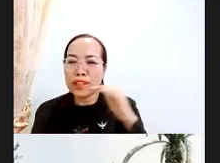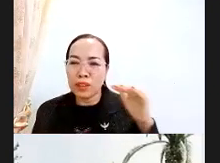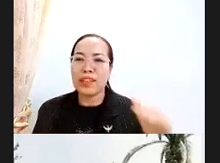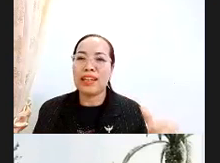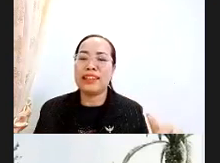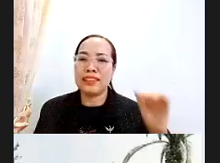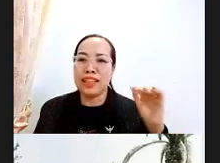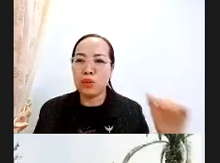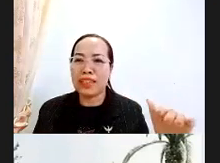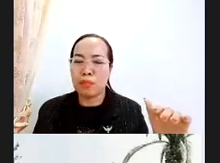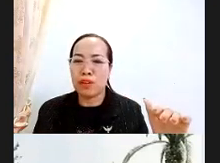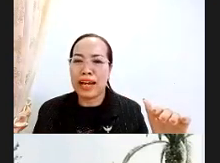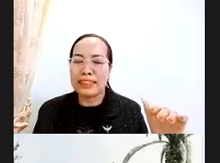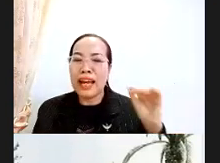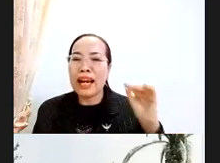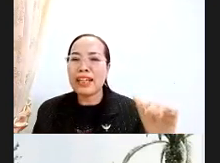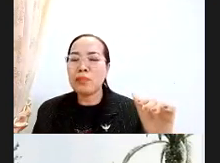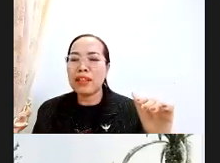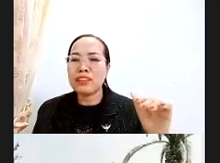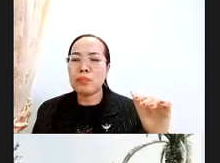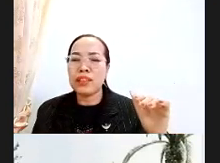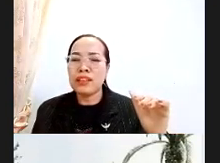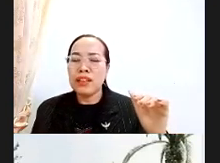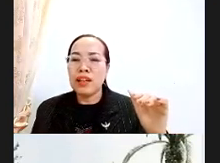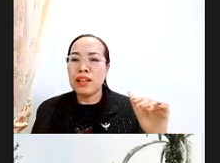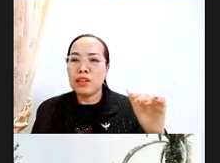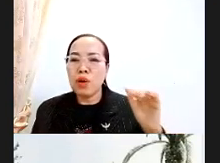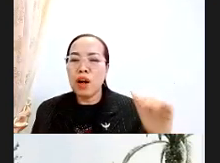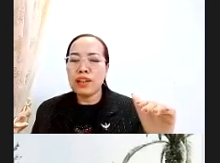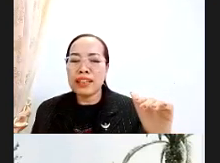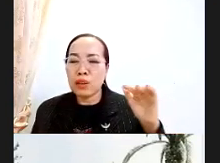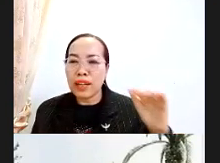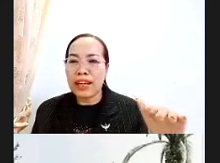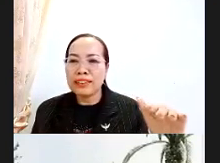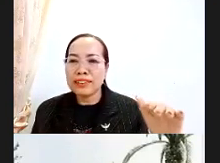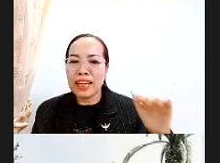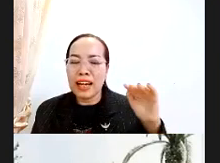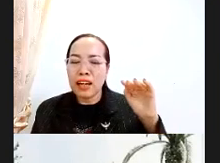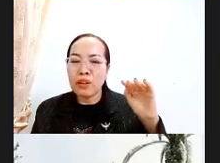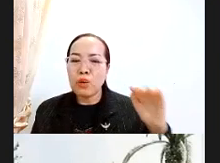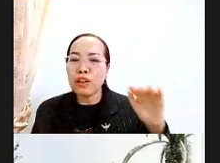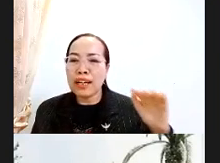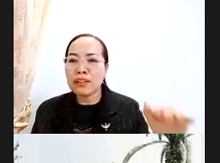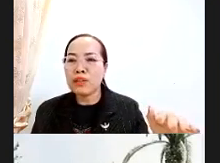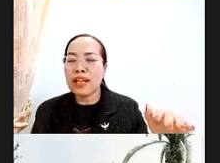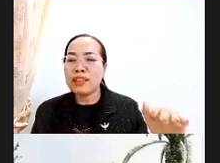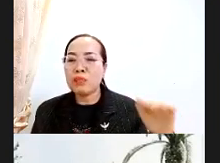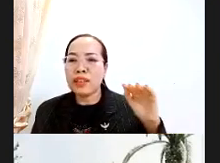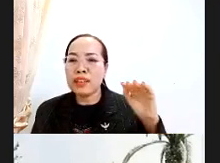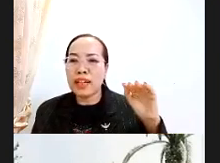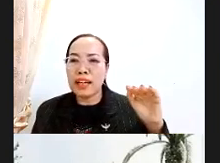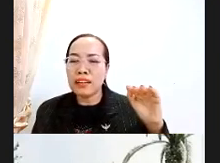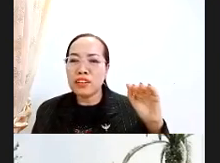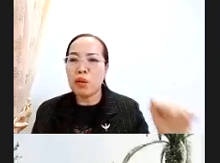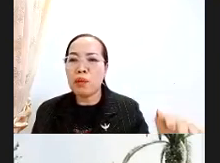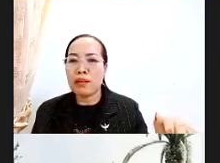tôi mới nhóm nâng khai từ trên đã lụa tam online hai đấy bạn nhóm mình lụa online luôn ấy chả lụa online luôn ấy nhóm